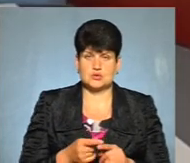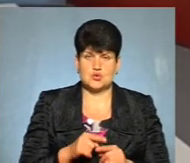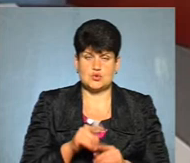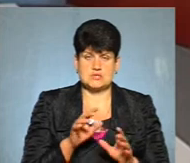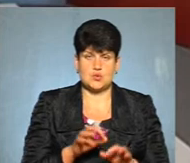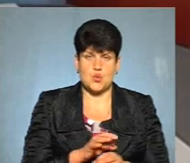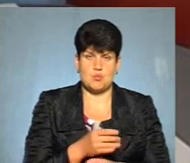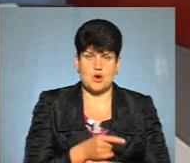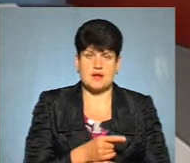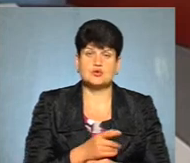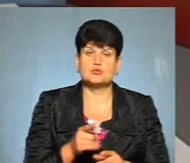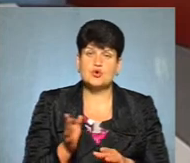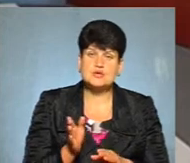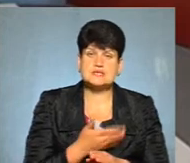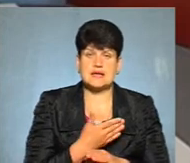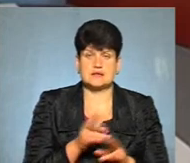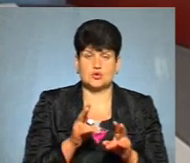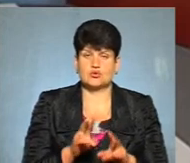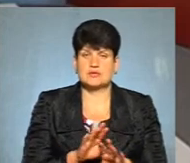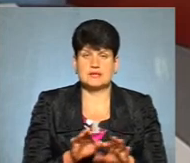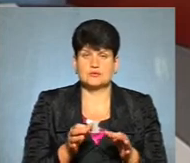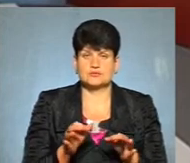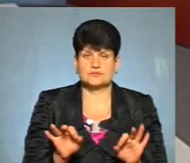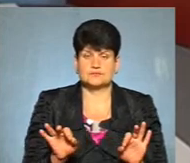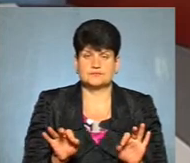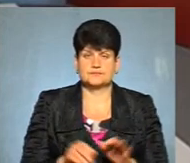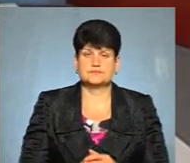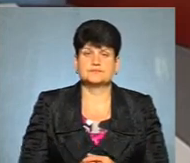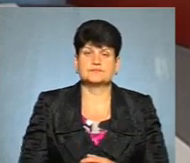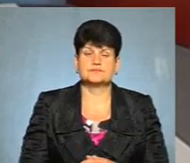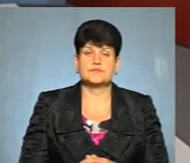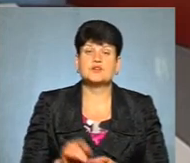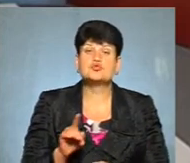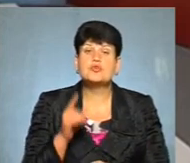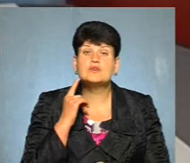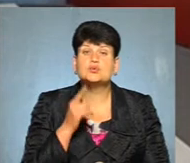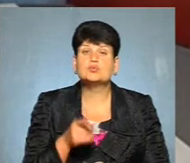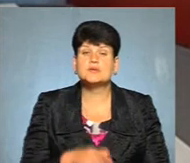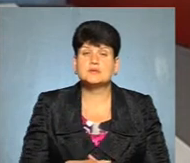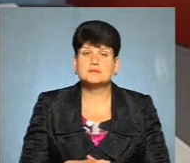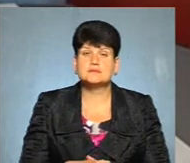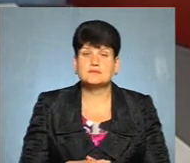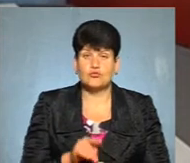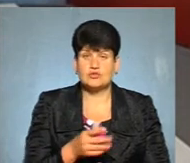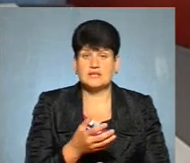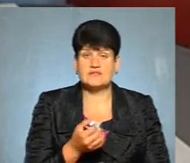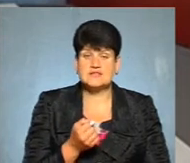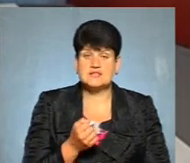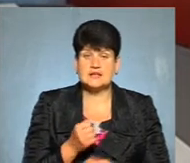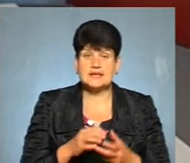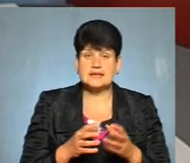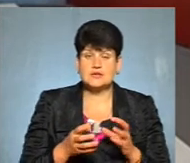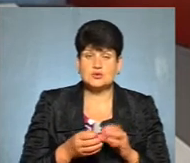законопроекту, щоб його зняти з розгляду, не допустити його до парламенту. І що ви думаєте? Вони взяли